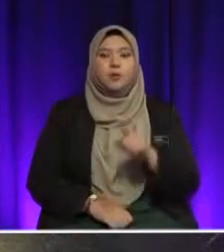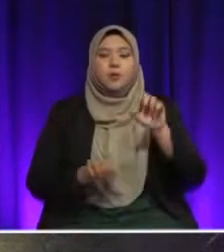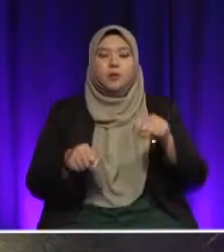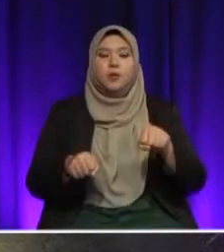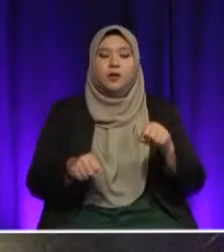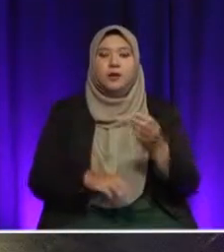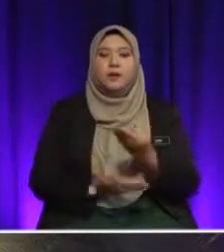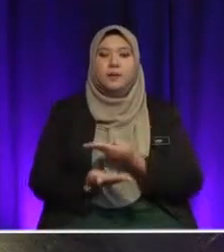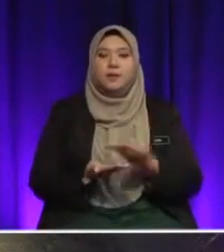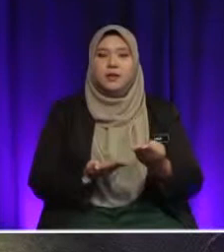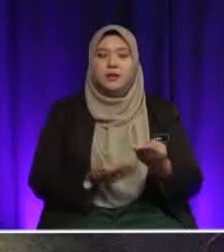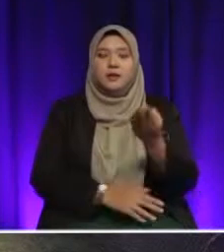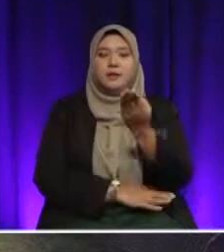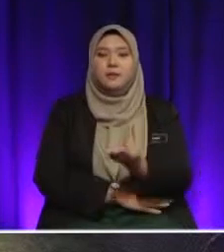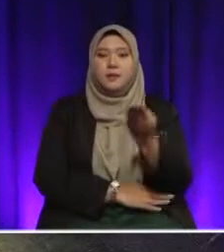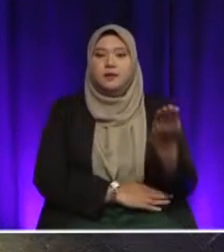Oke